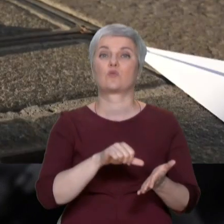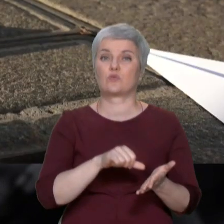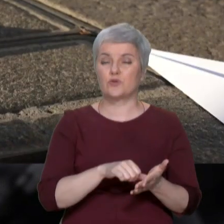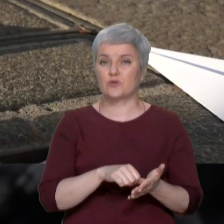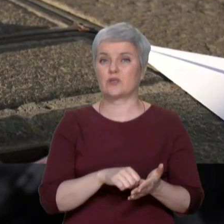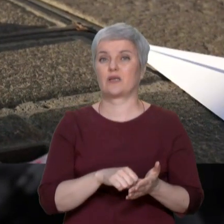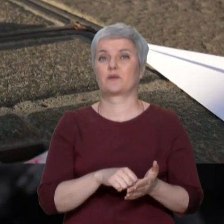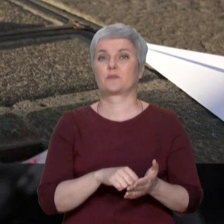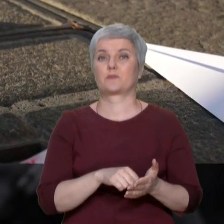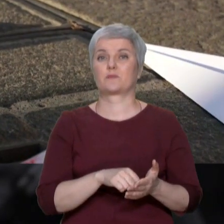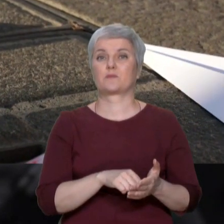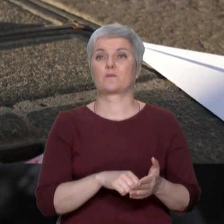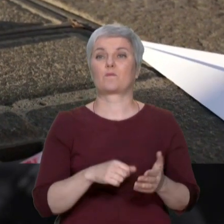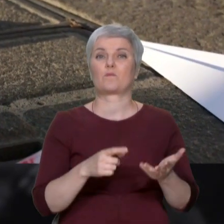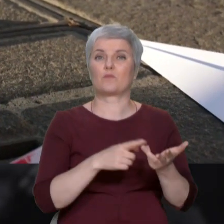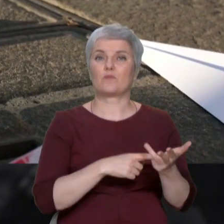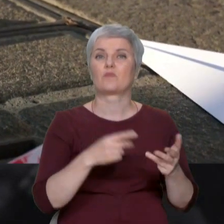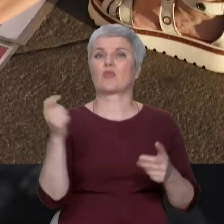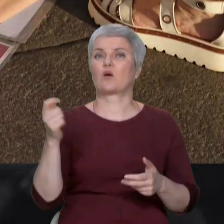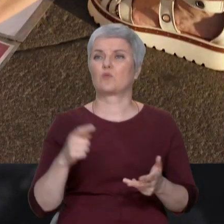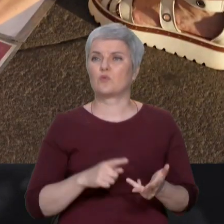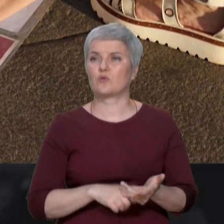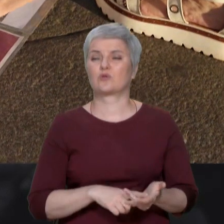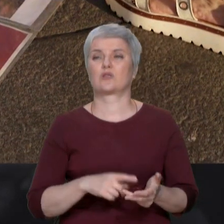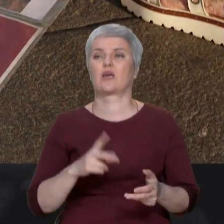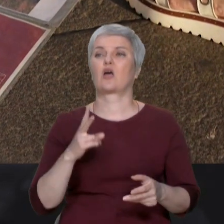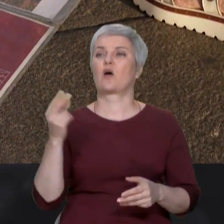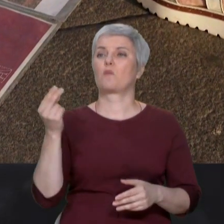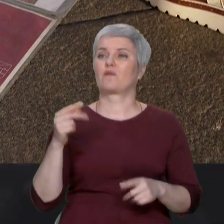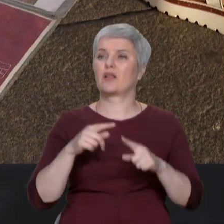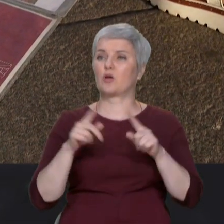співпраці, Underdog.ua, художники, які намалювали ці постери, які